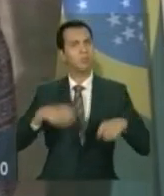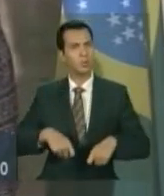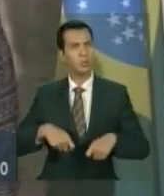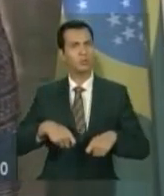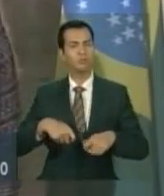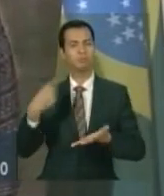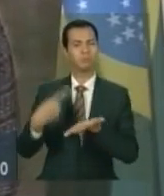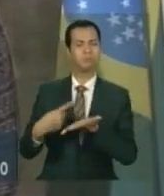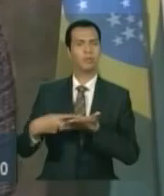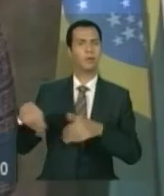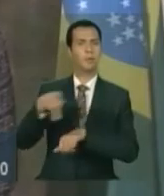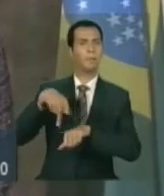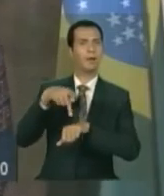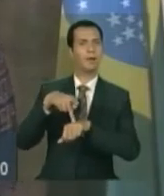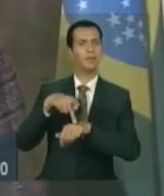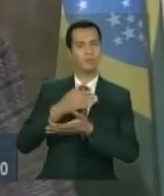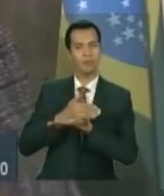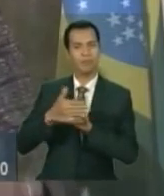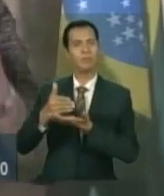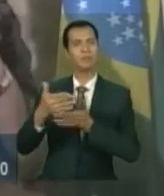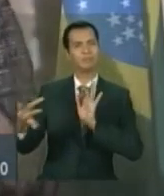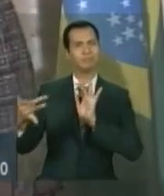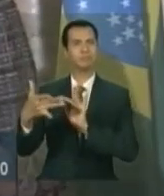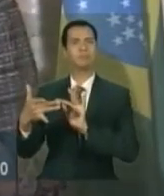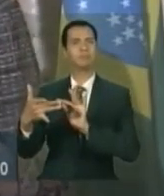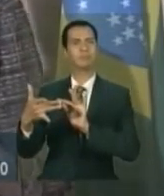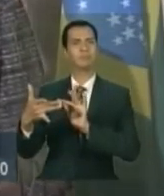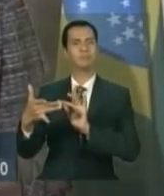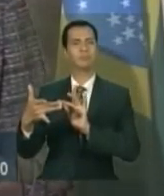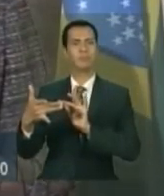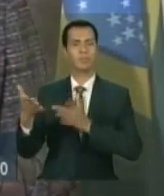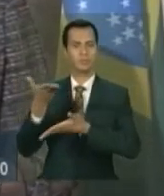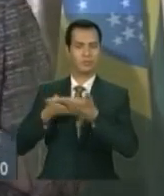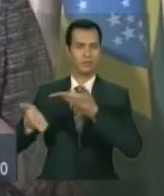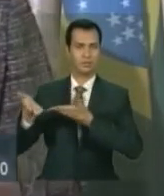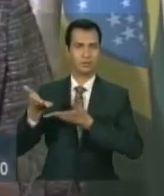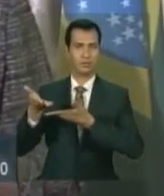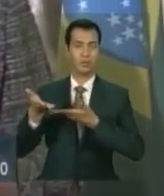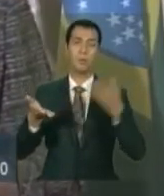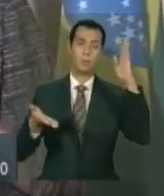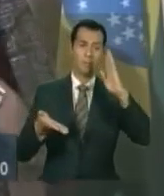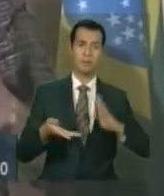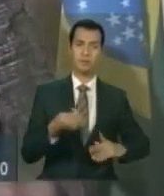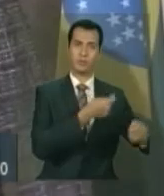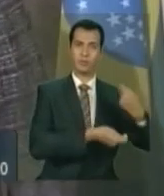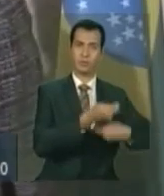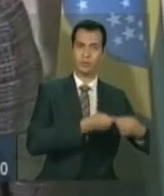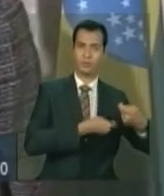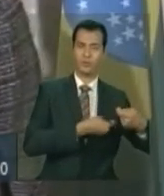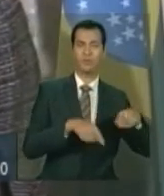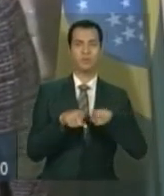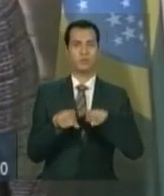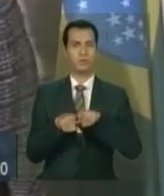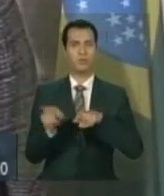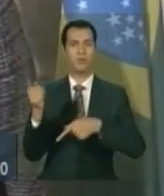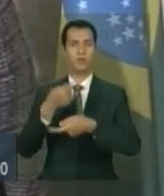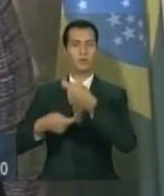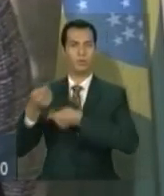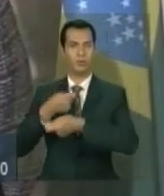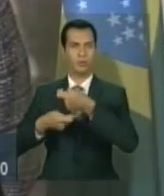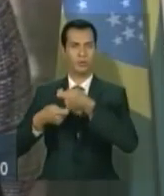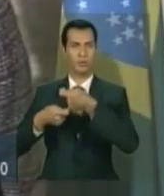de saída dessa relação entre uma economia como a brasileira e uma economia